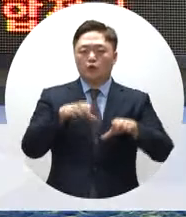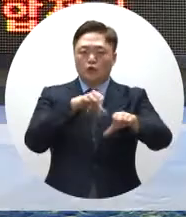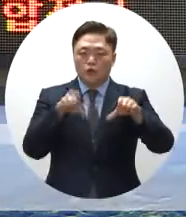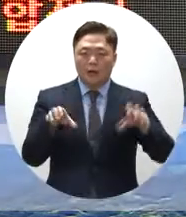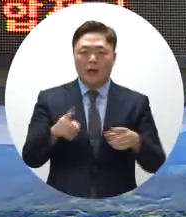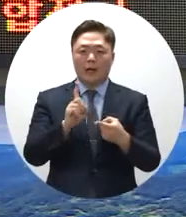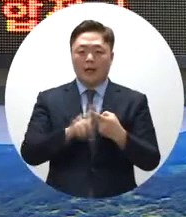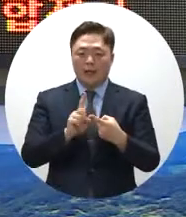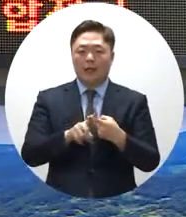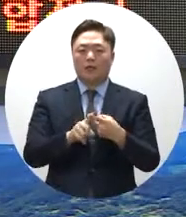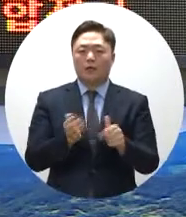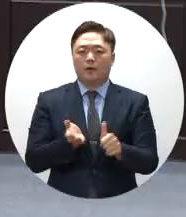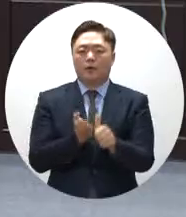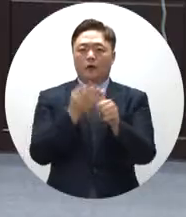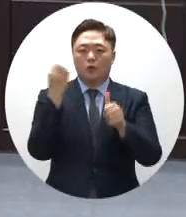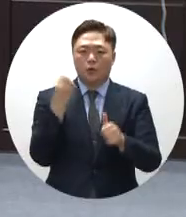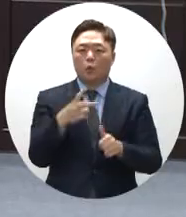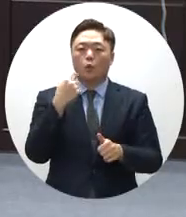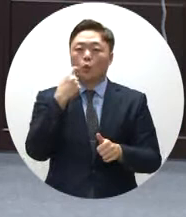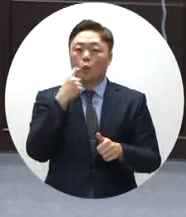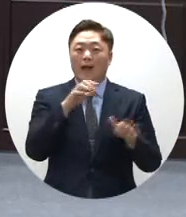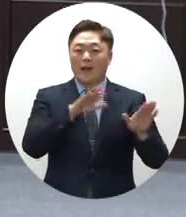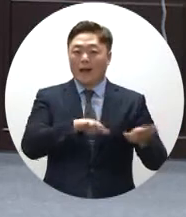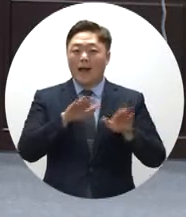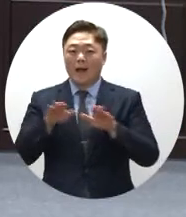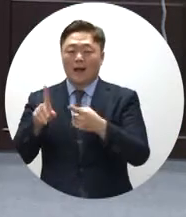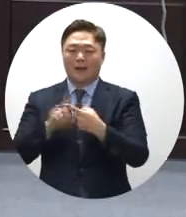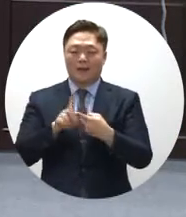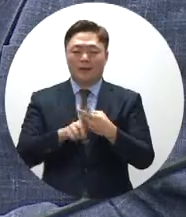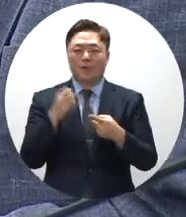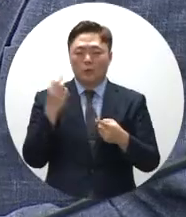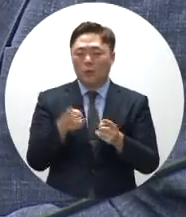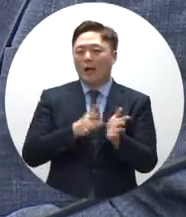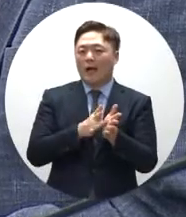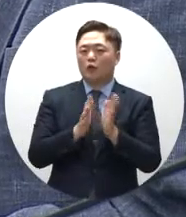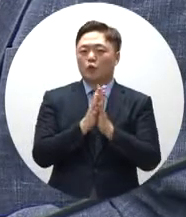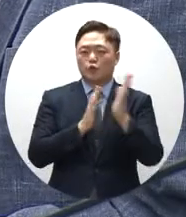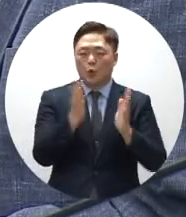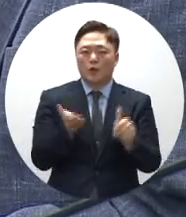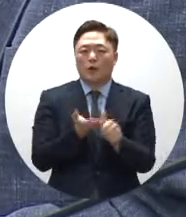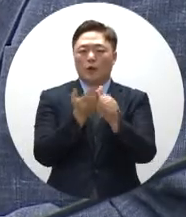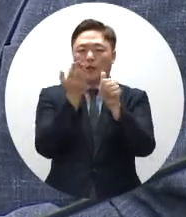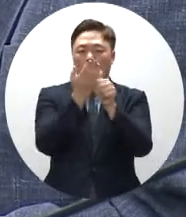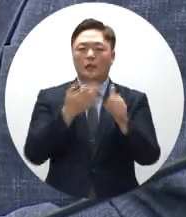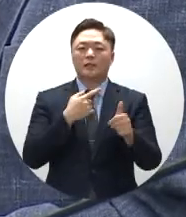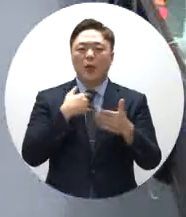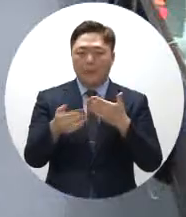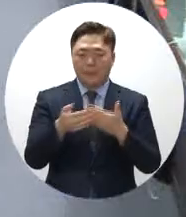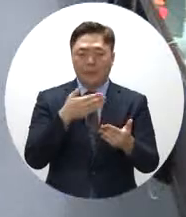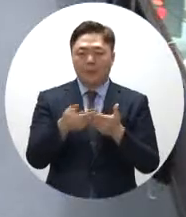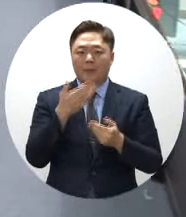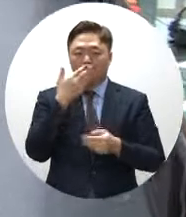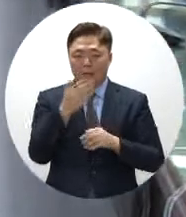약초 연구시설을 조성하는 합천 옐로우 리버타운 조성 사업과 약초 재배단지 및 테마체험관 등을